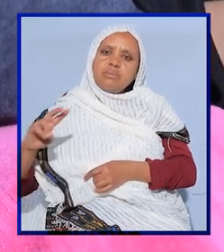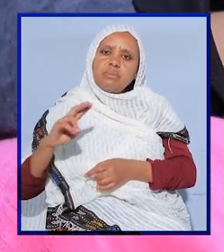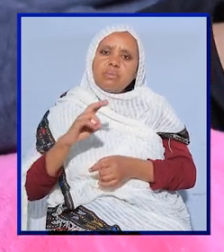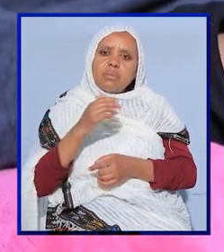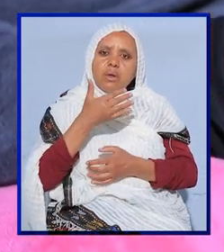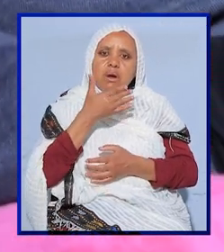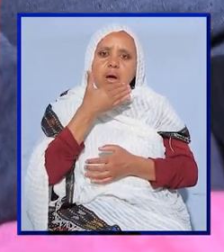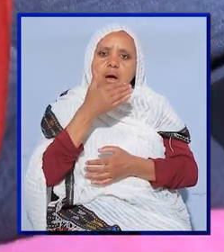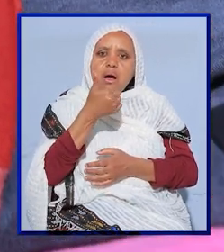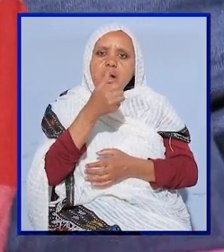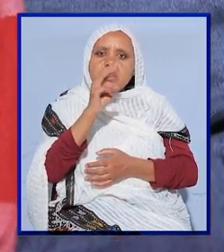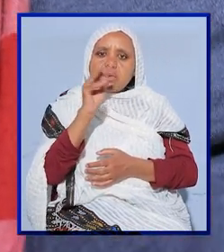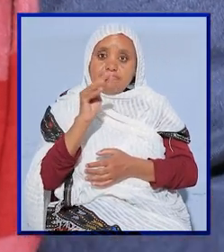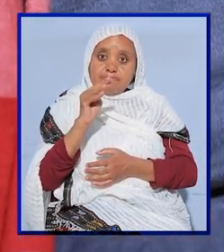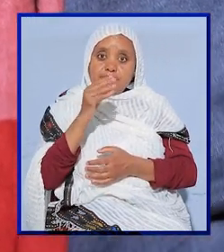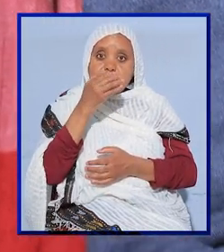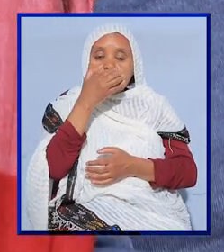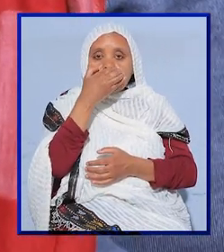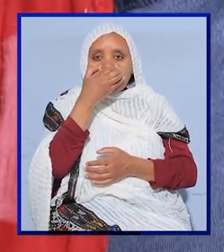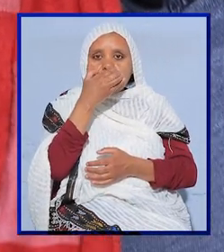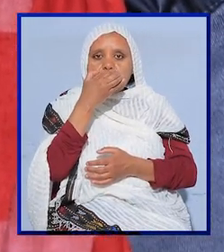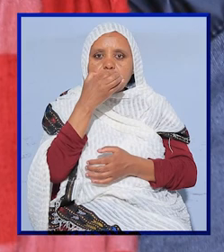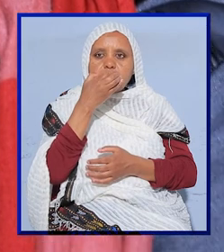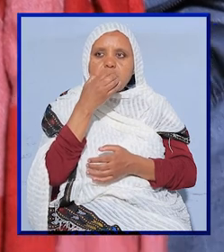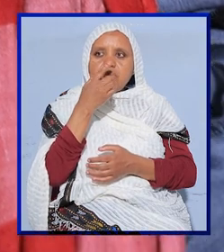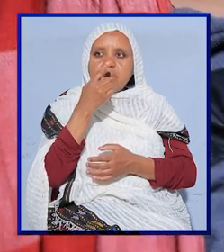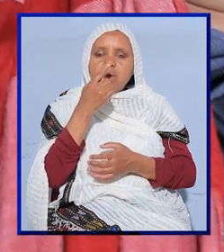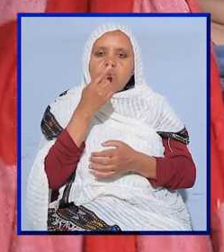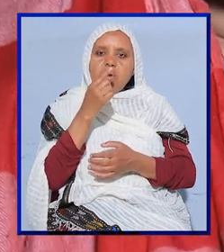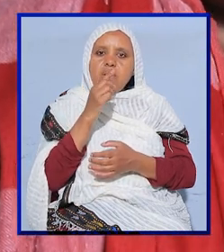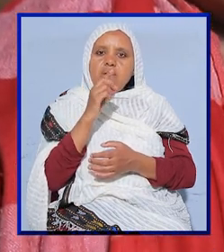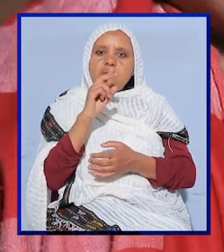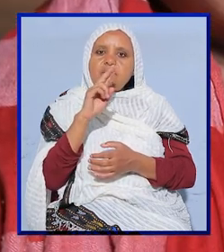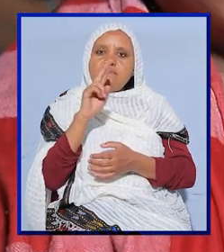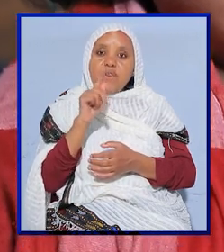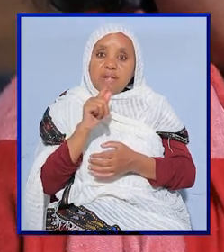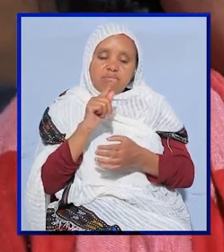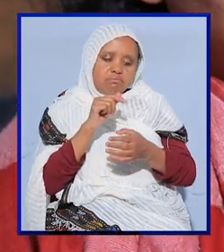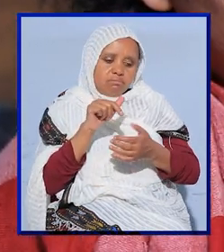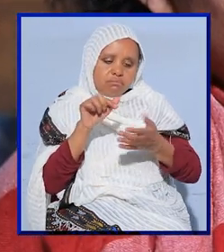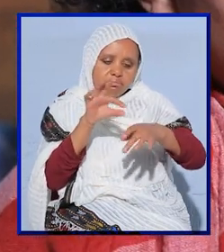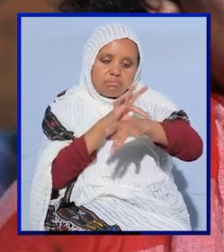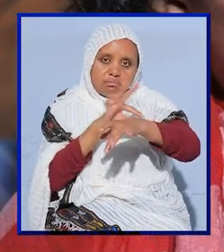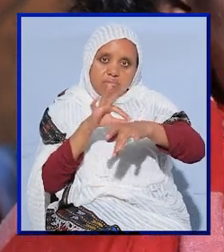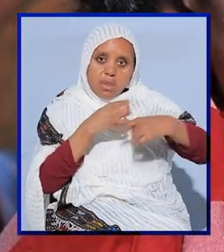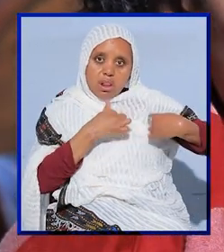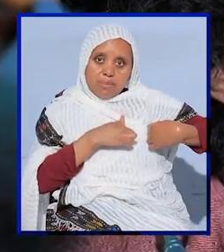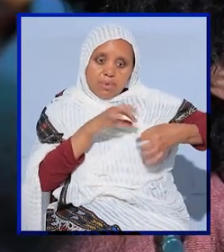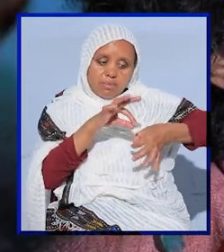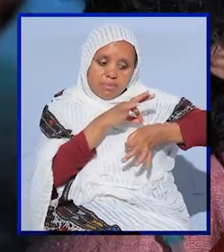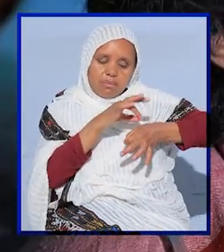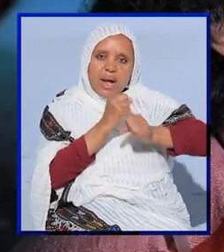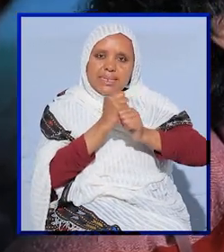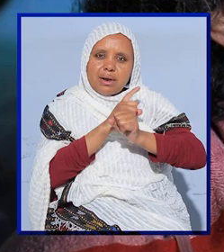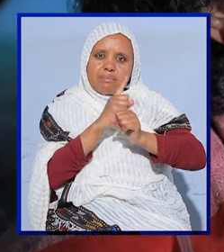አስሙን ተከላካይ ነው የሚሉኝ። አንዷ ቬን ስለማትሰራ አንዷ ቬን አትሰራም እና